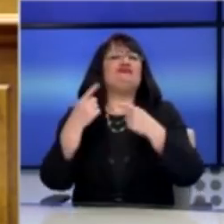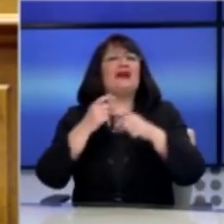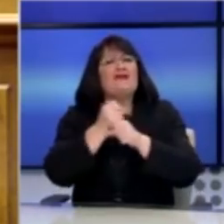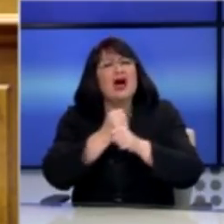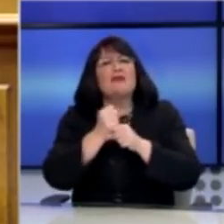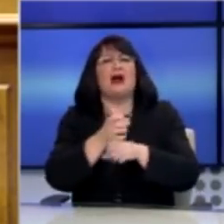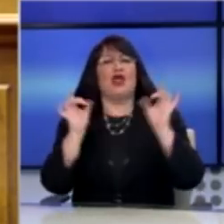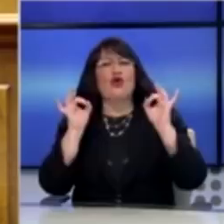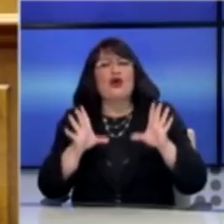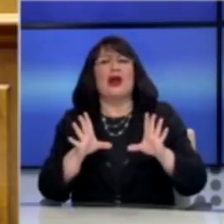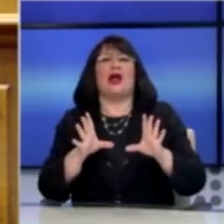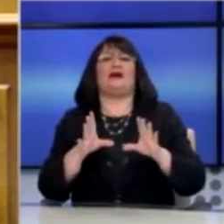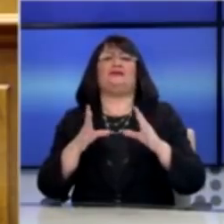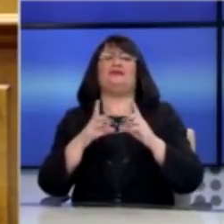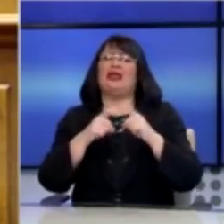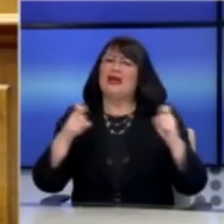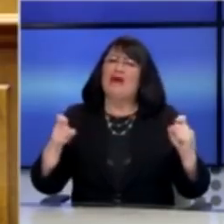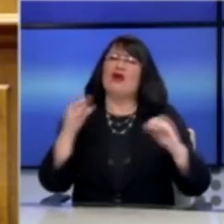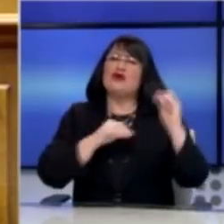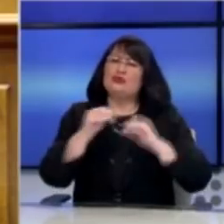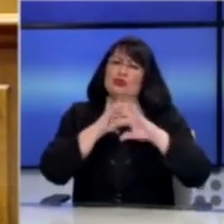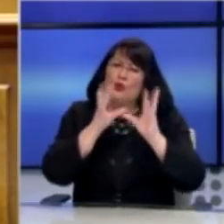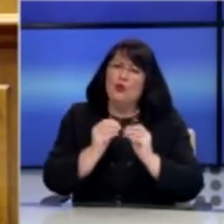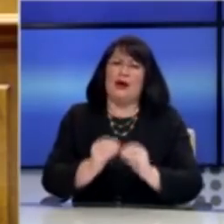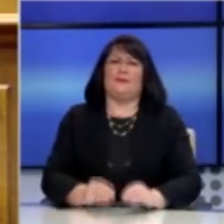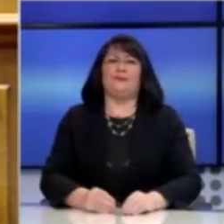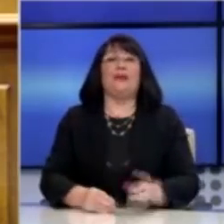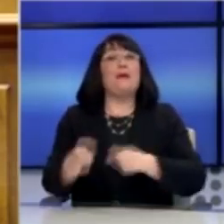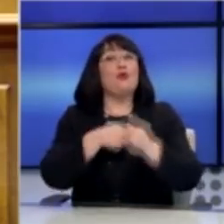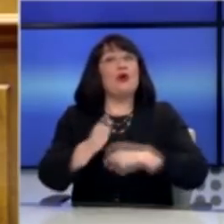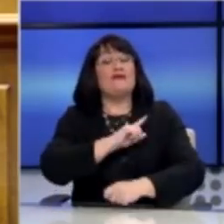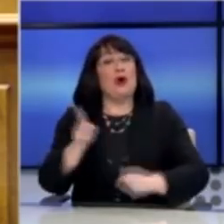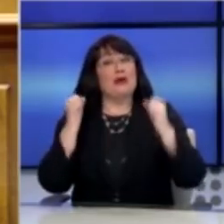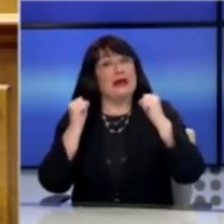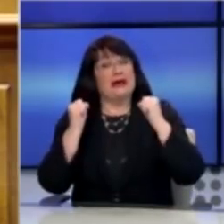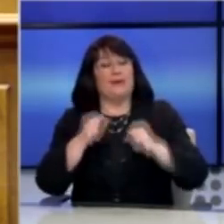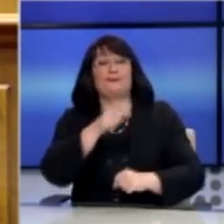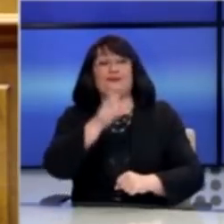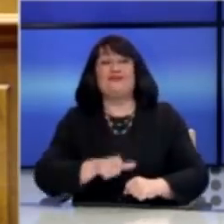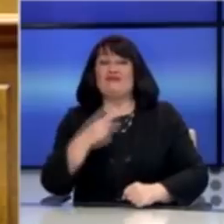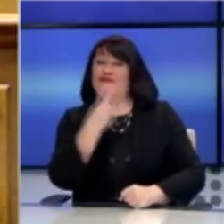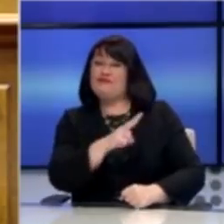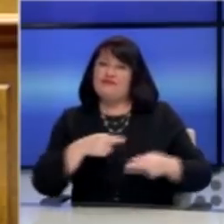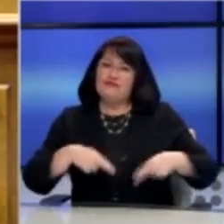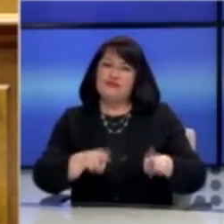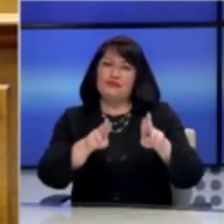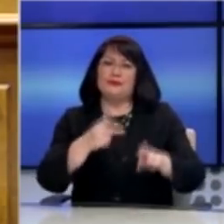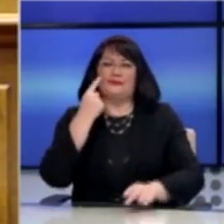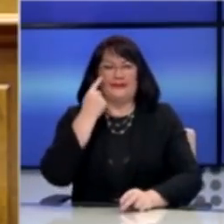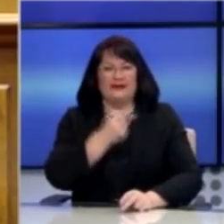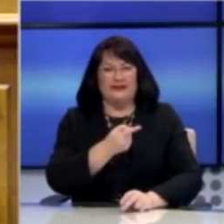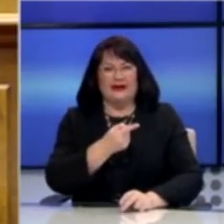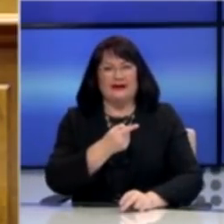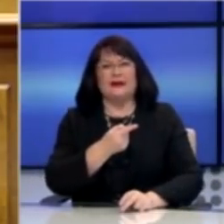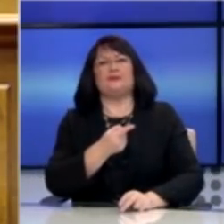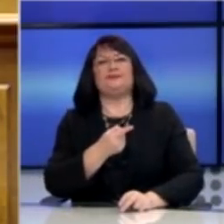η υγεία και οι υποδομές της δεν θα είναι εμπορεύματα. Ο δρόμος που ακολουθείτε εσείς, όπως αποτυπώνεται